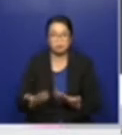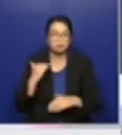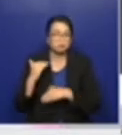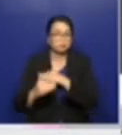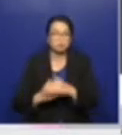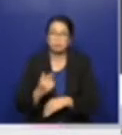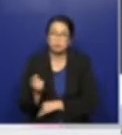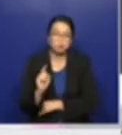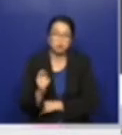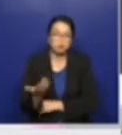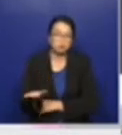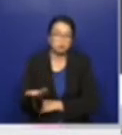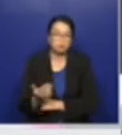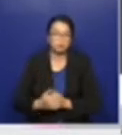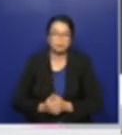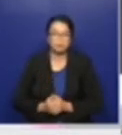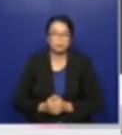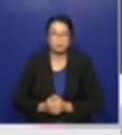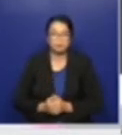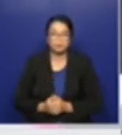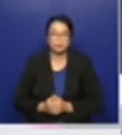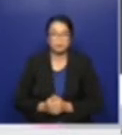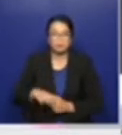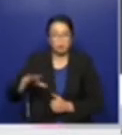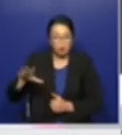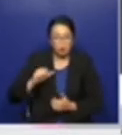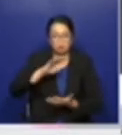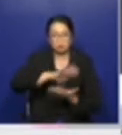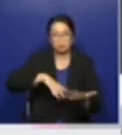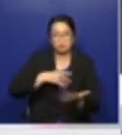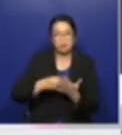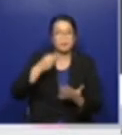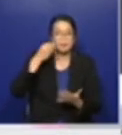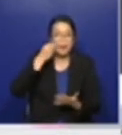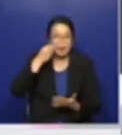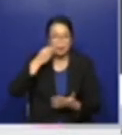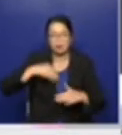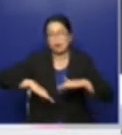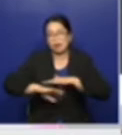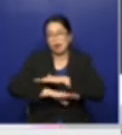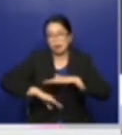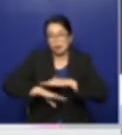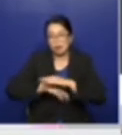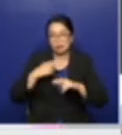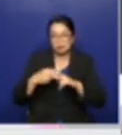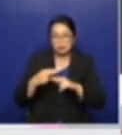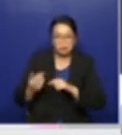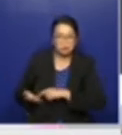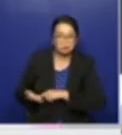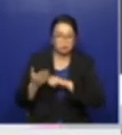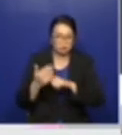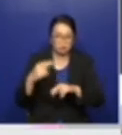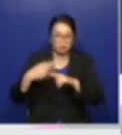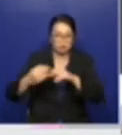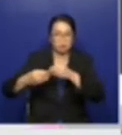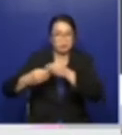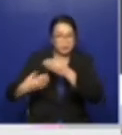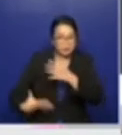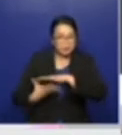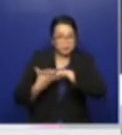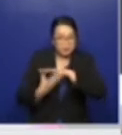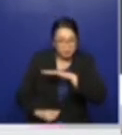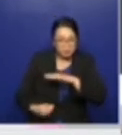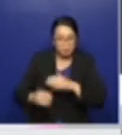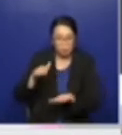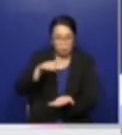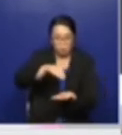มียังต้องเอาทะเบียนบ้านหลักฐานชื่อคนที่เสนอชื่อมาหมื่นชื่อใส่ลัง